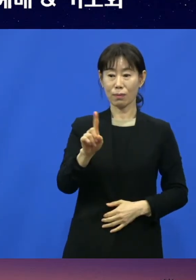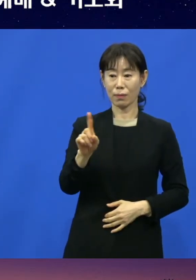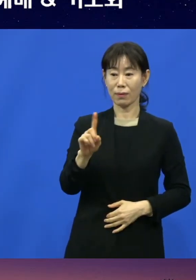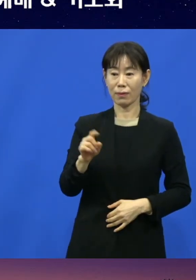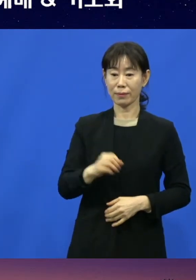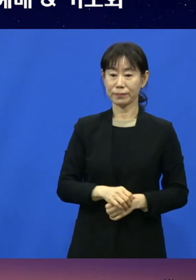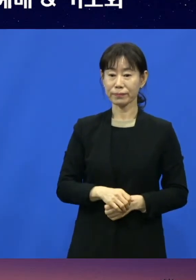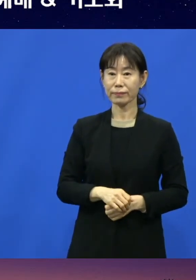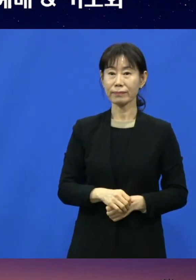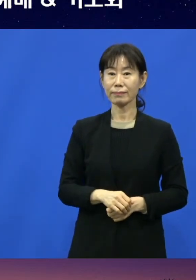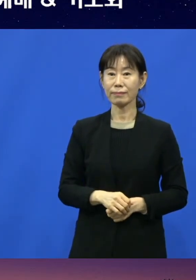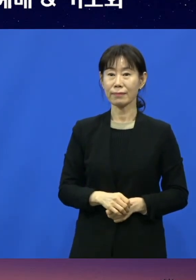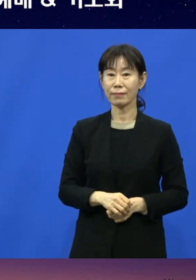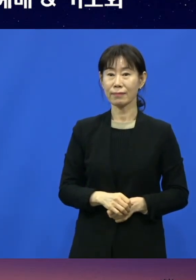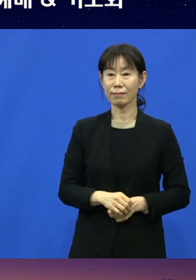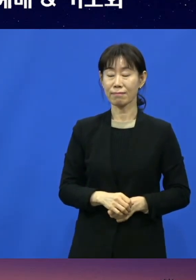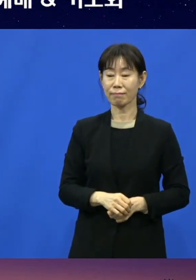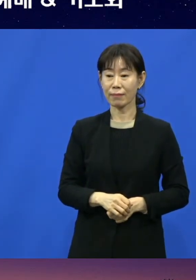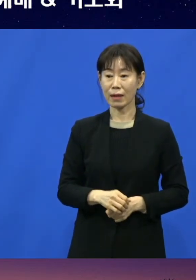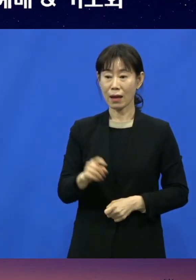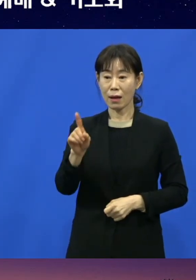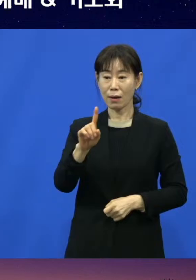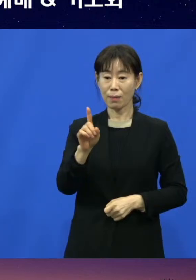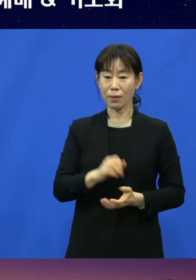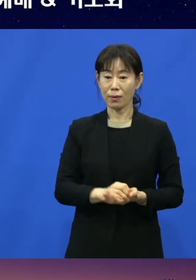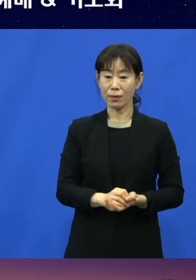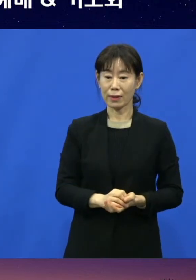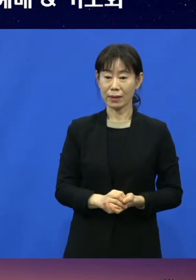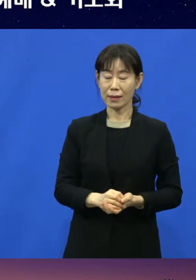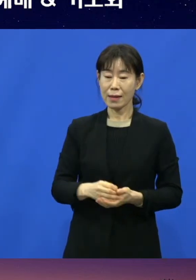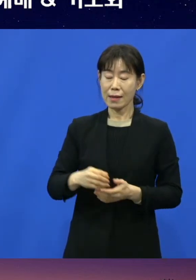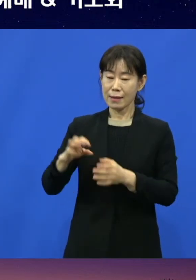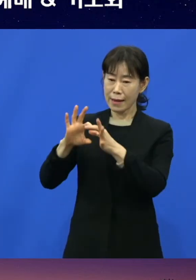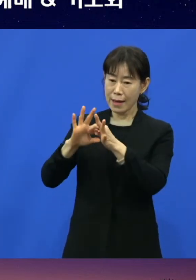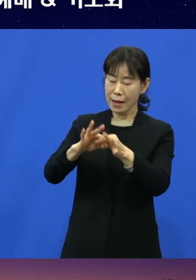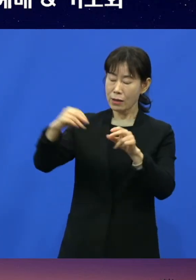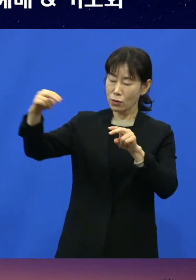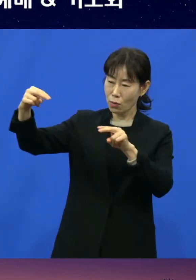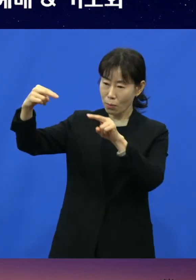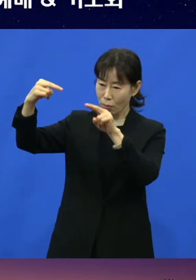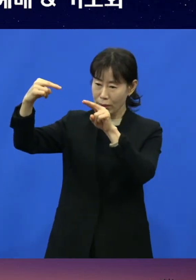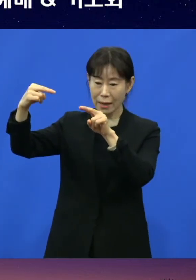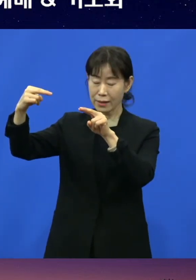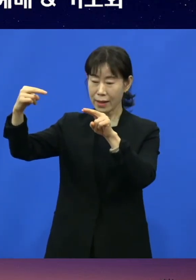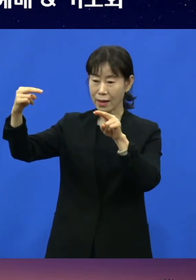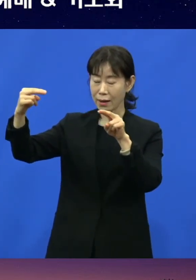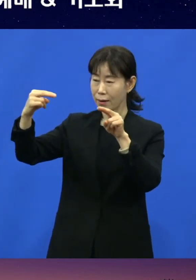절대 타자를 얼핏 보았는데 내 존재가 떨렸다는 거예요.